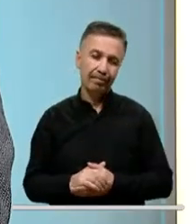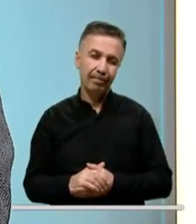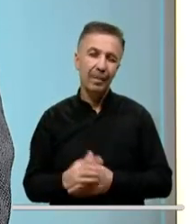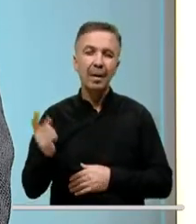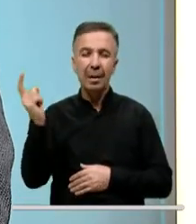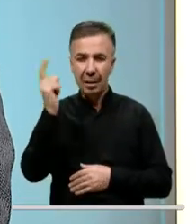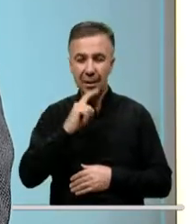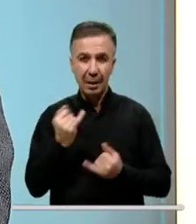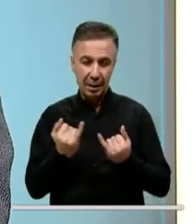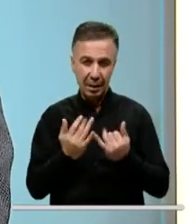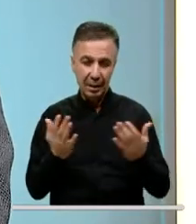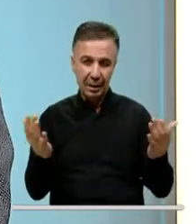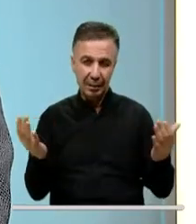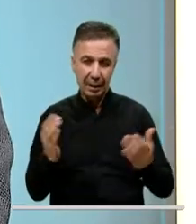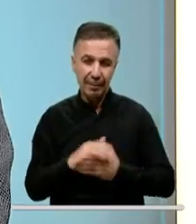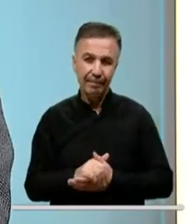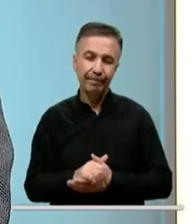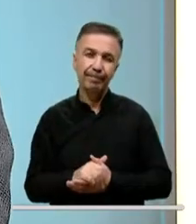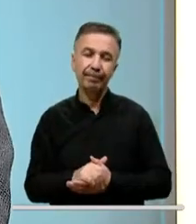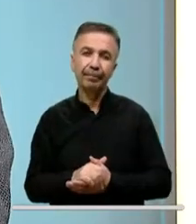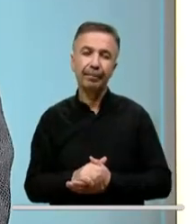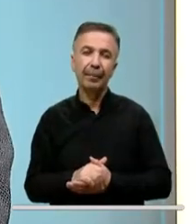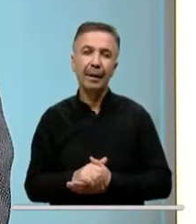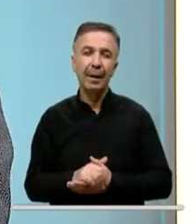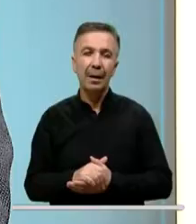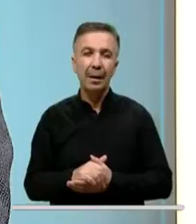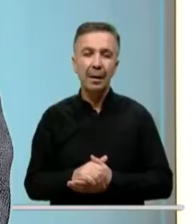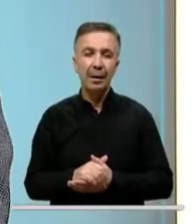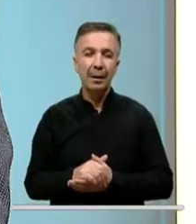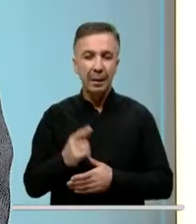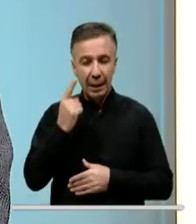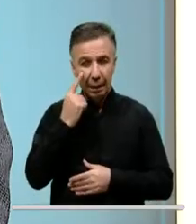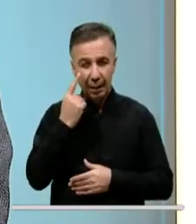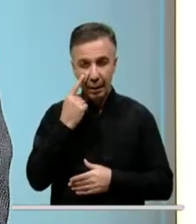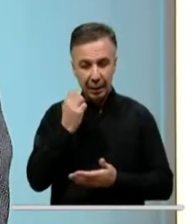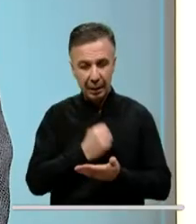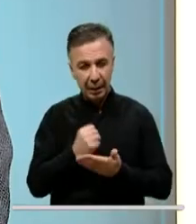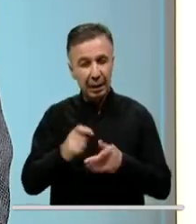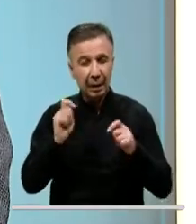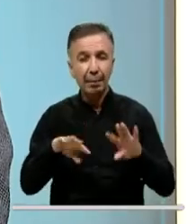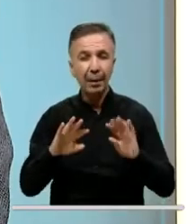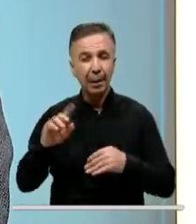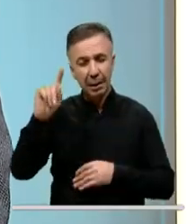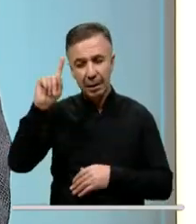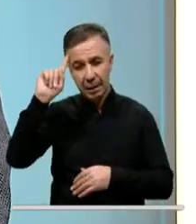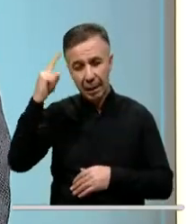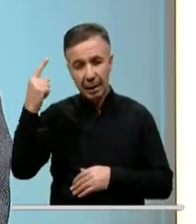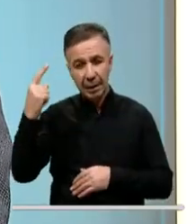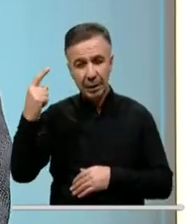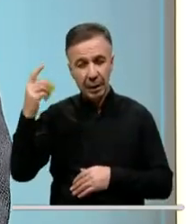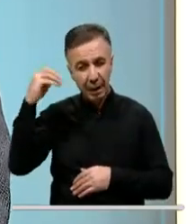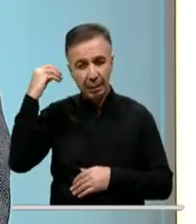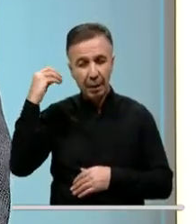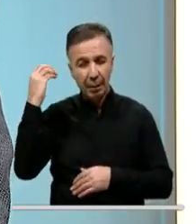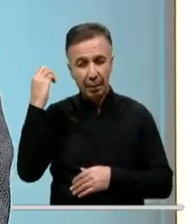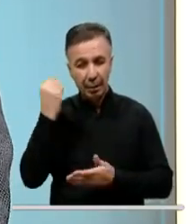Zira kardeşlerimiz resmi nikah yapmadan sadece dini nikahla